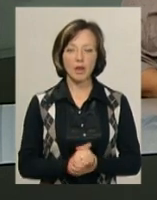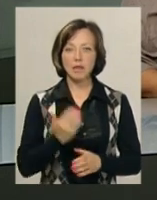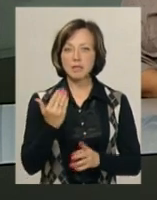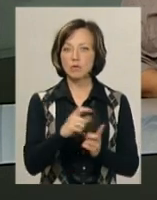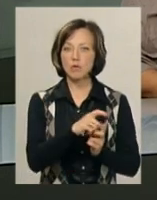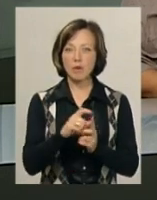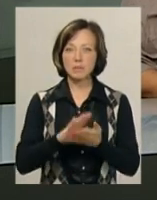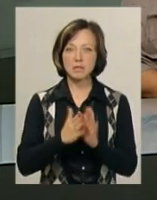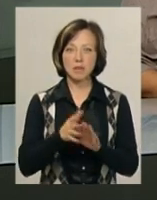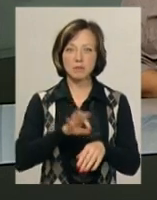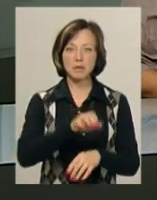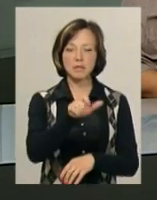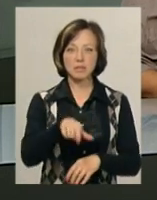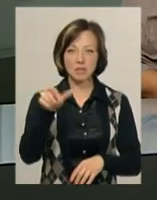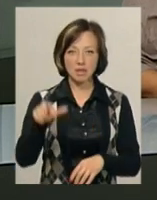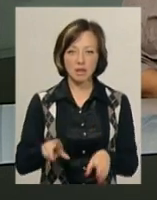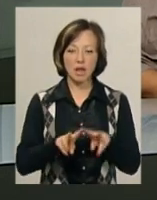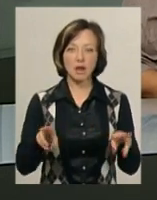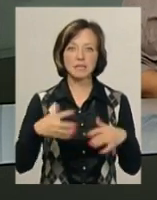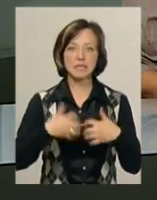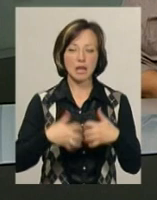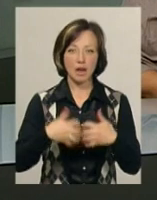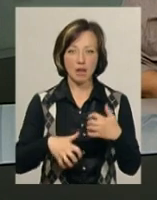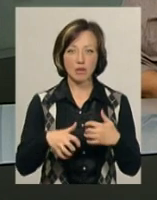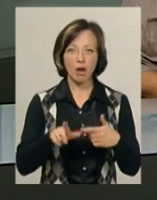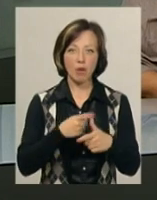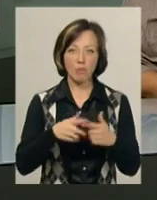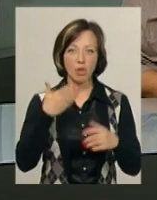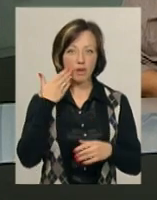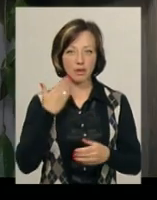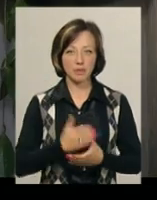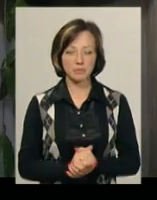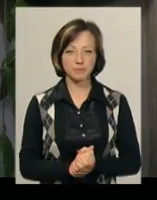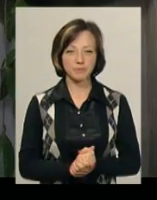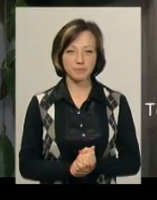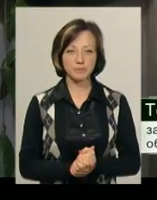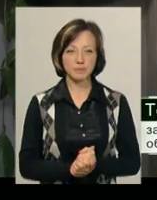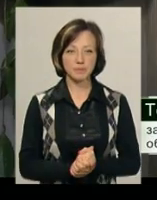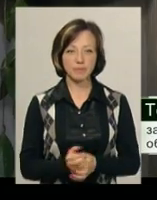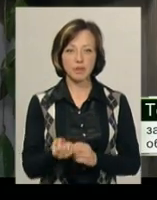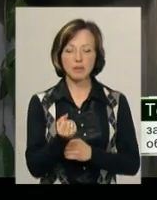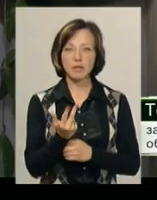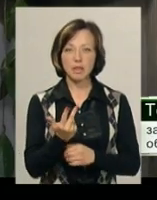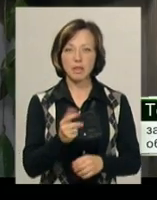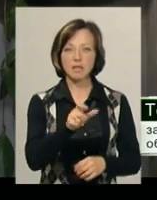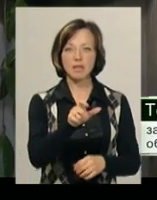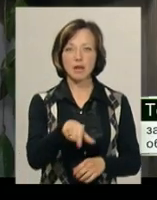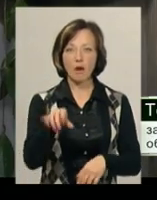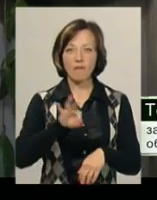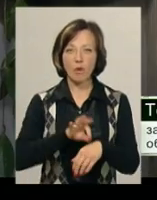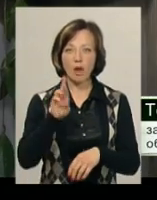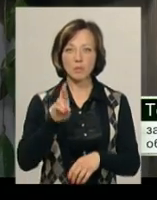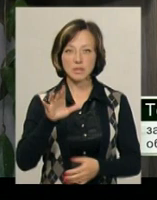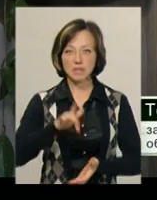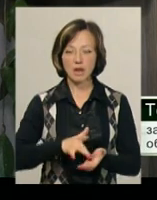її словами, стан пацієнтів лікарі оцінюють як середньої важкості або легкий. 13 хворих в Ярмолинецькій